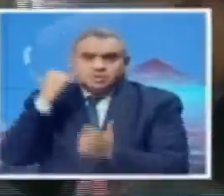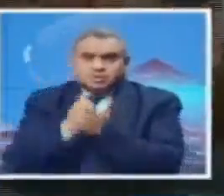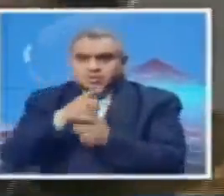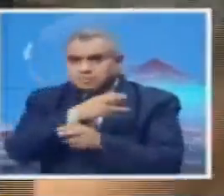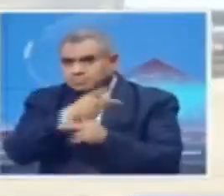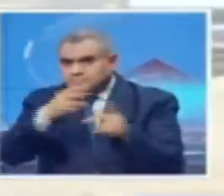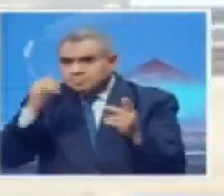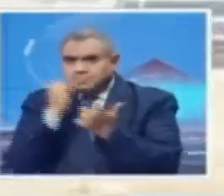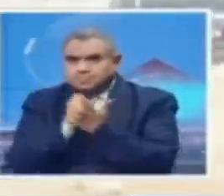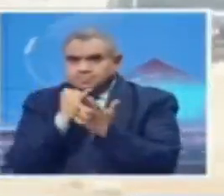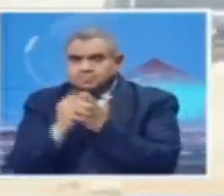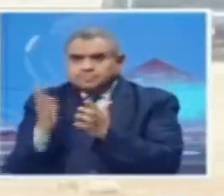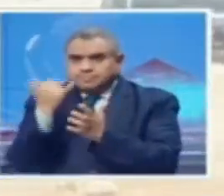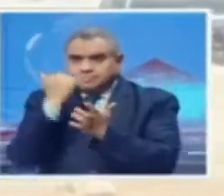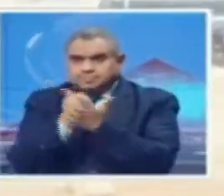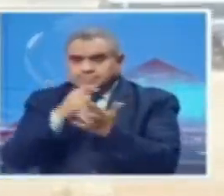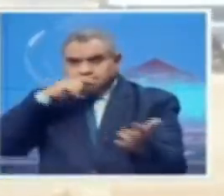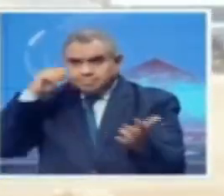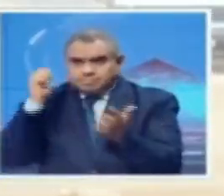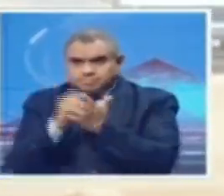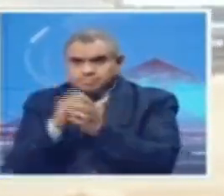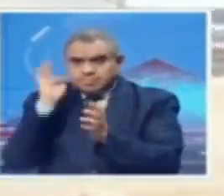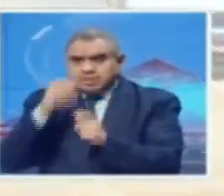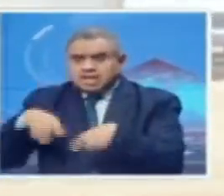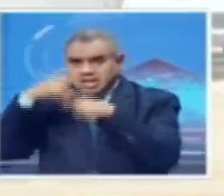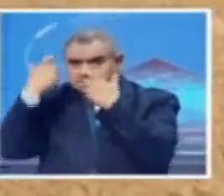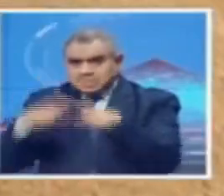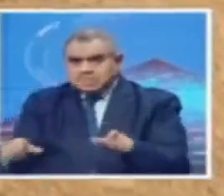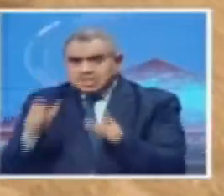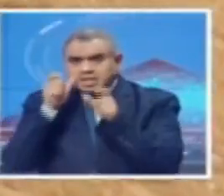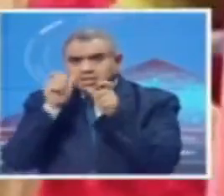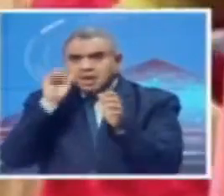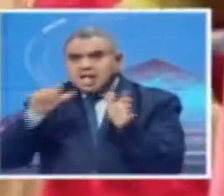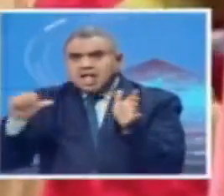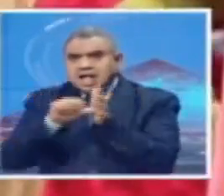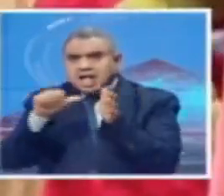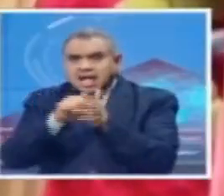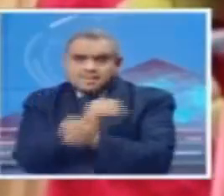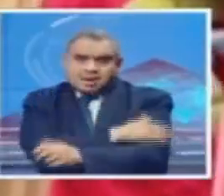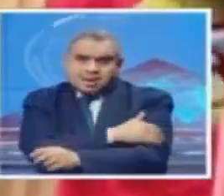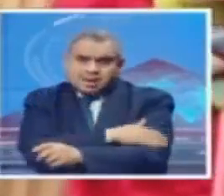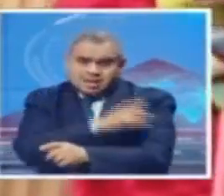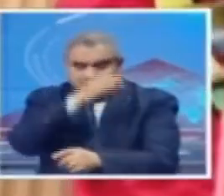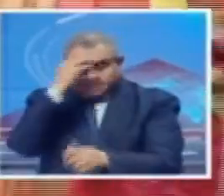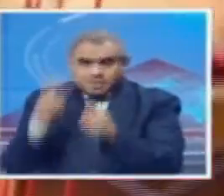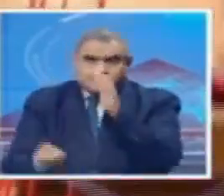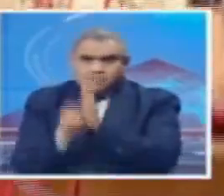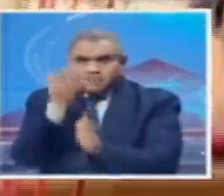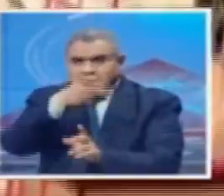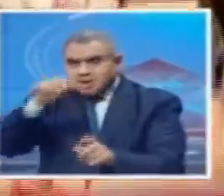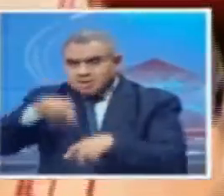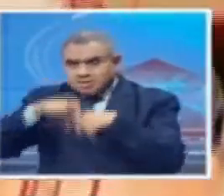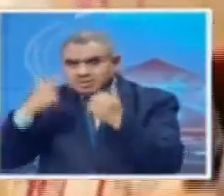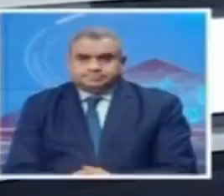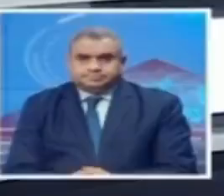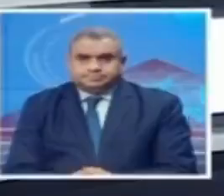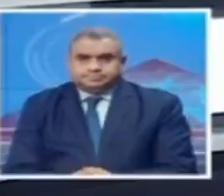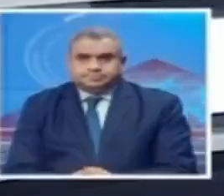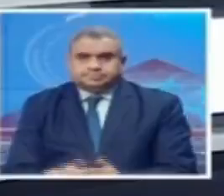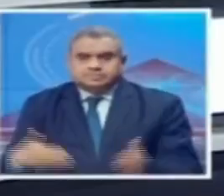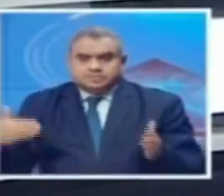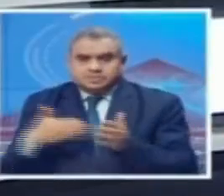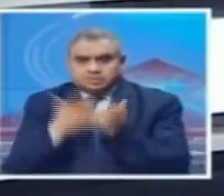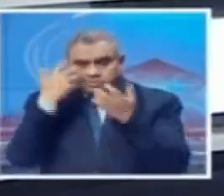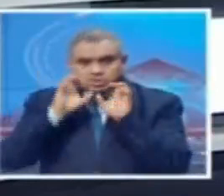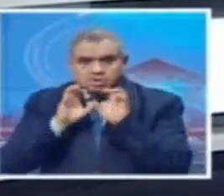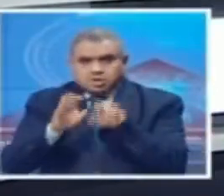كافة، والتي تأتي تأكيدا على اهتمام الدولة برعاية العمالة غير المنتظمة في ظل جائحة كورونا. نهاية